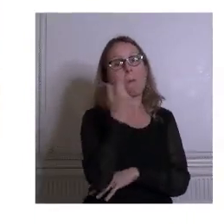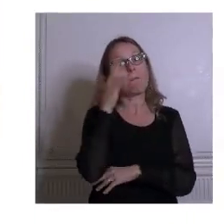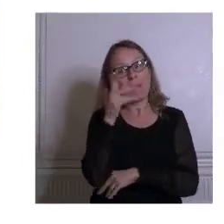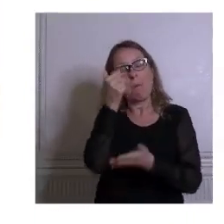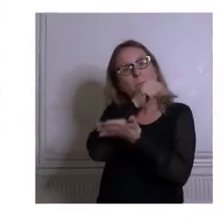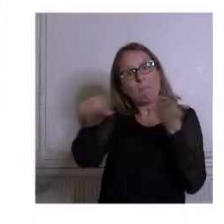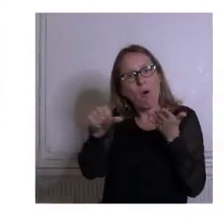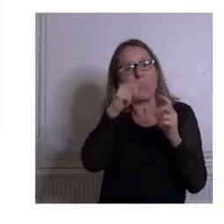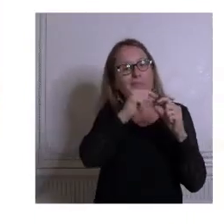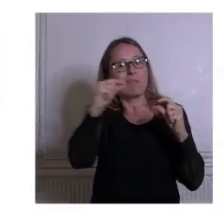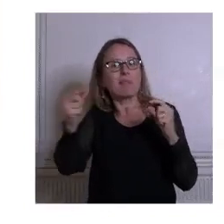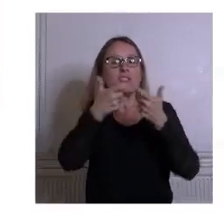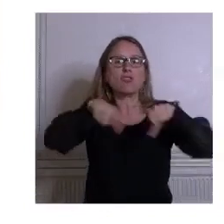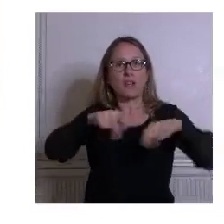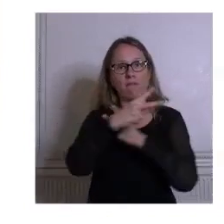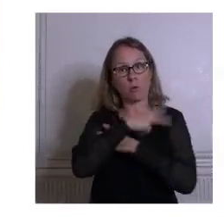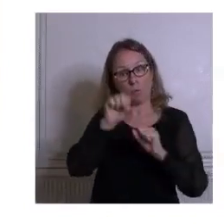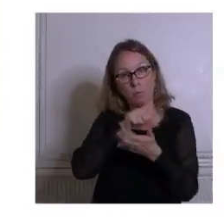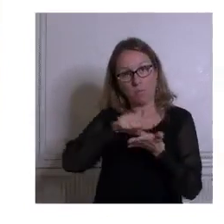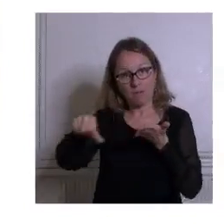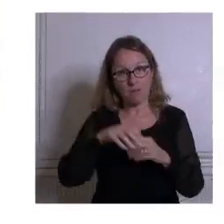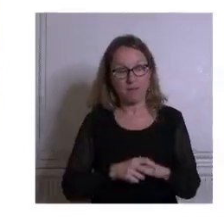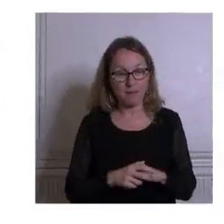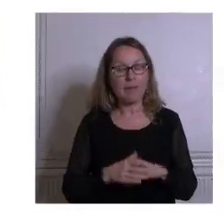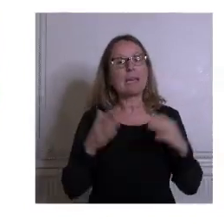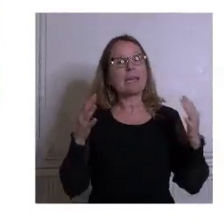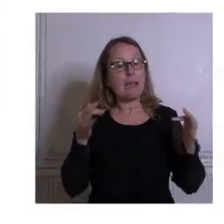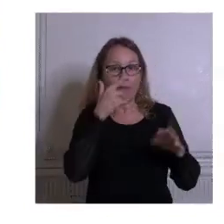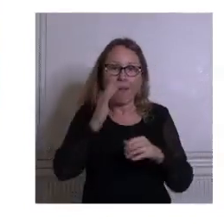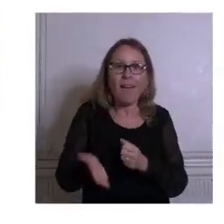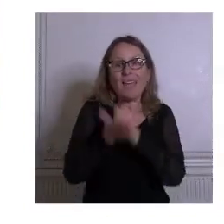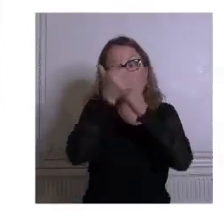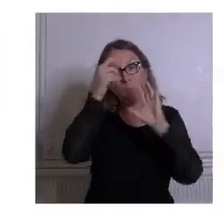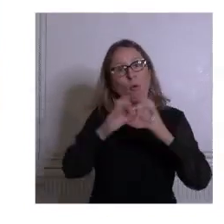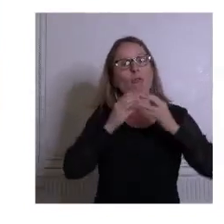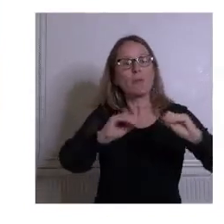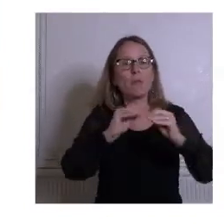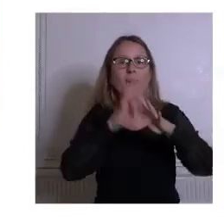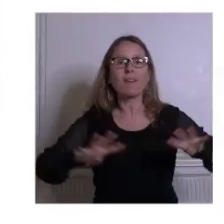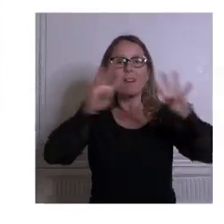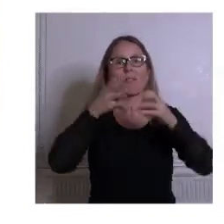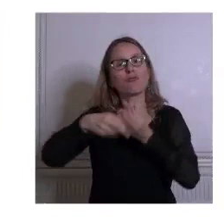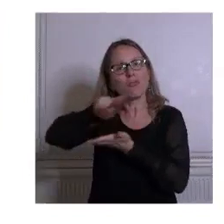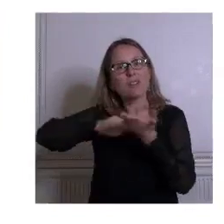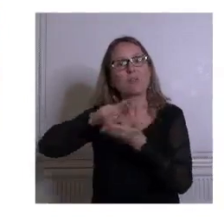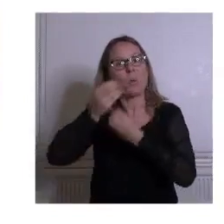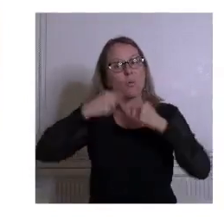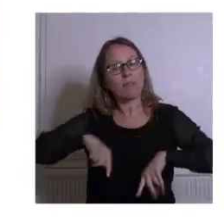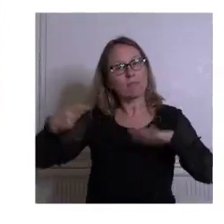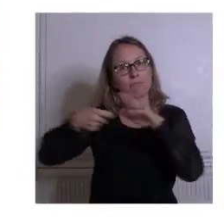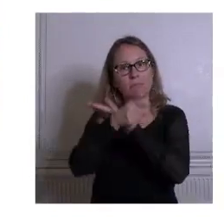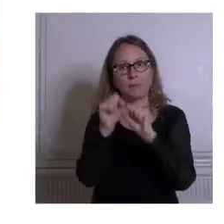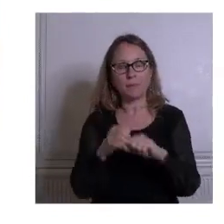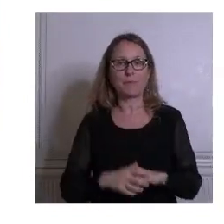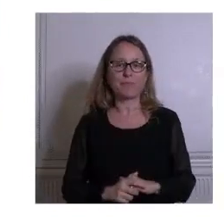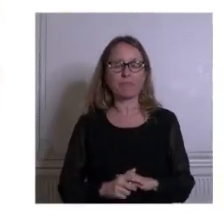là, tu connais plus l'ancien directeur, je le note. Donc, la ville de Mérignac, pour essaimer encore la bonne parole talencaise dans d'autres villes.